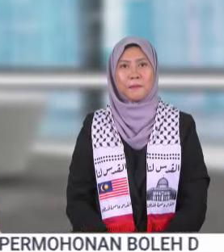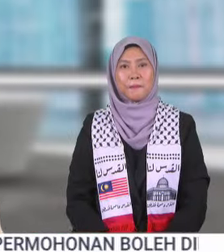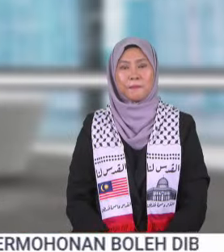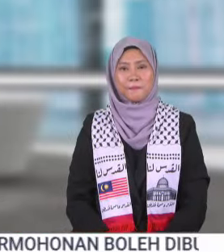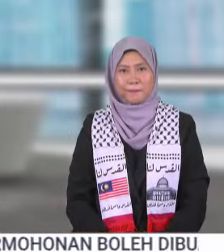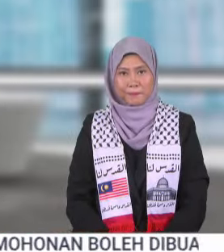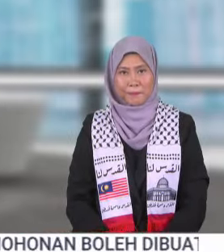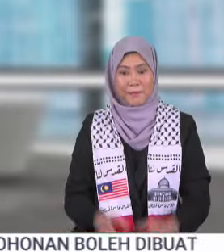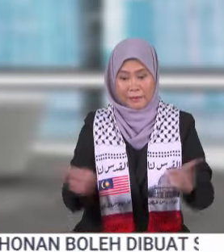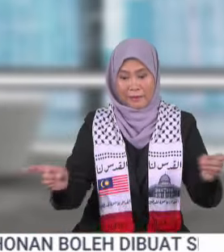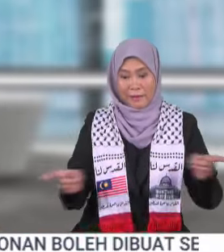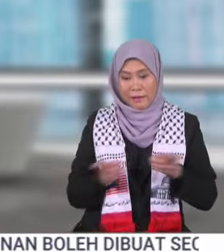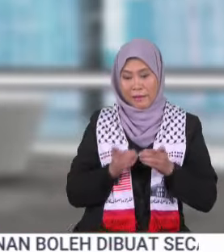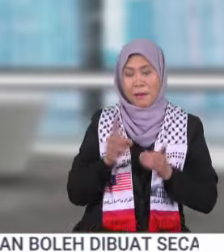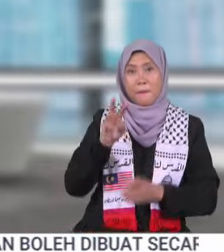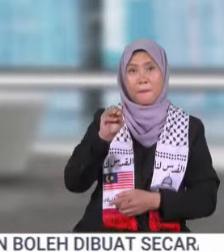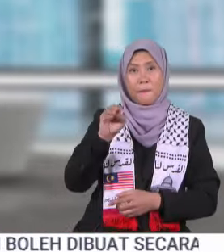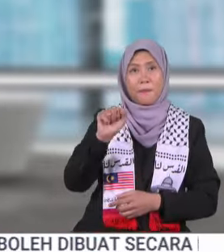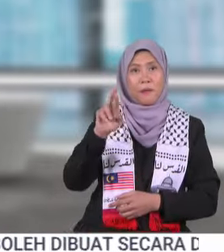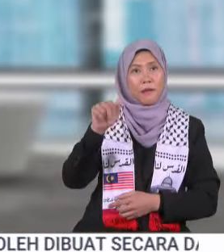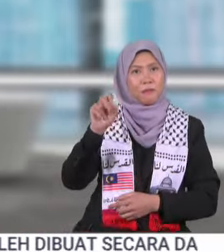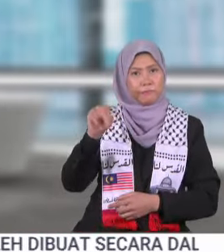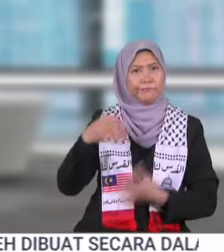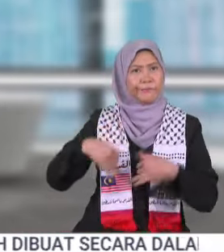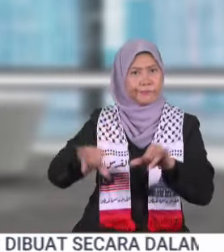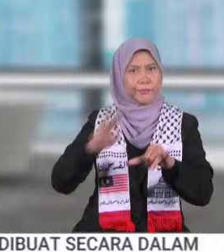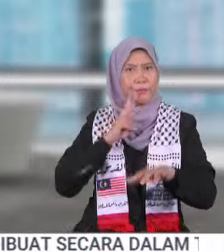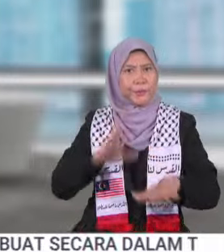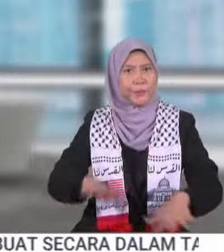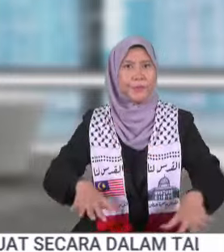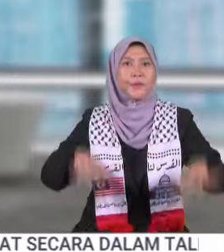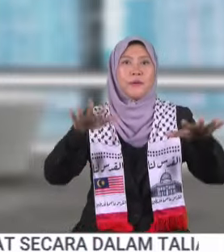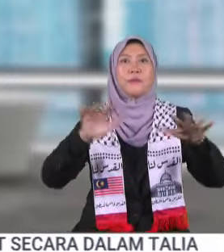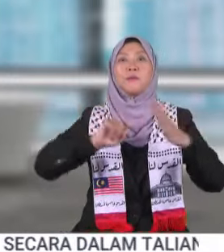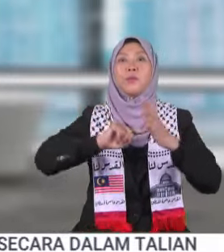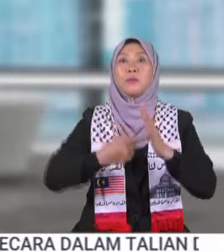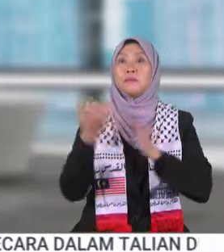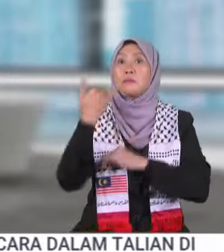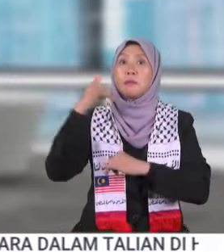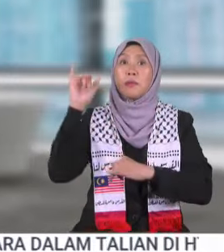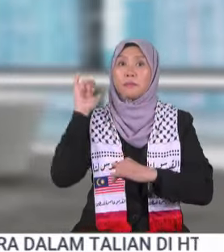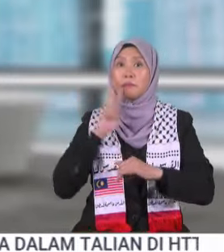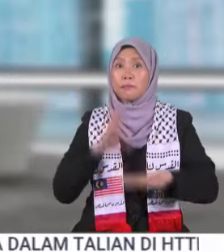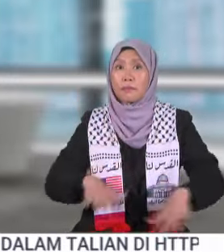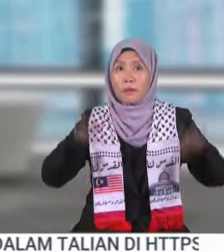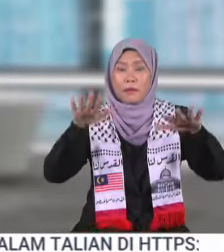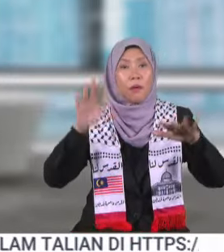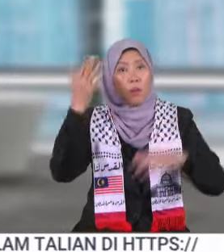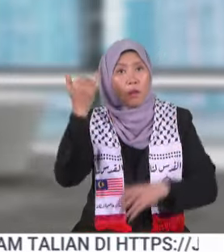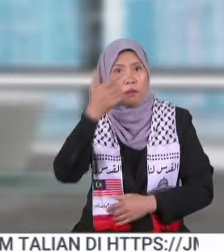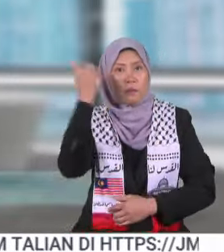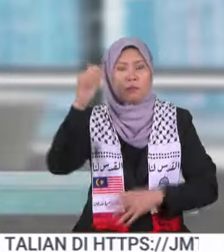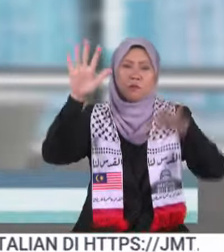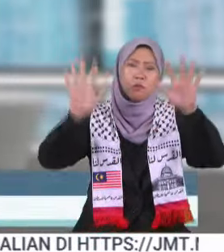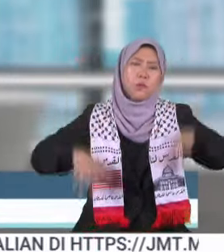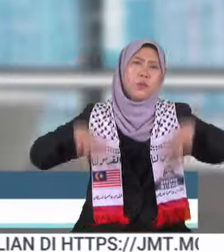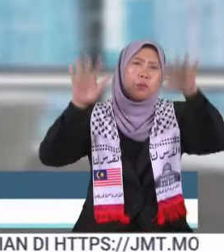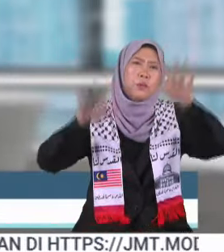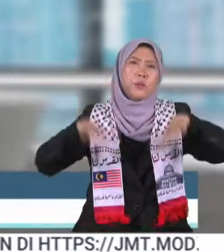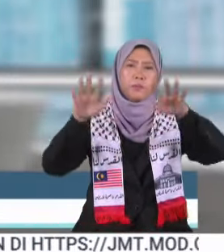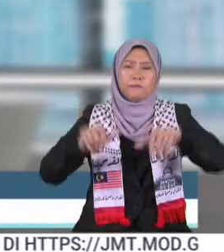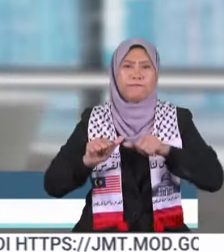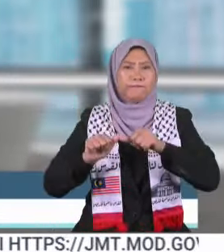baik saudara daerah Maran masih lagi terjejas akibat banjir sejak semalam yang berpunca daripada hujan lebat